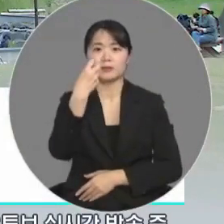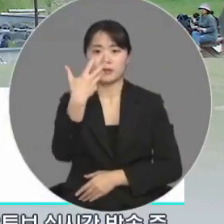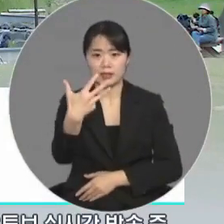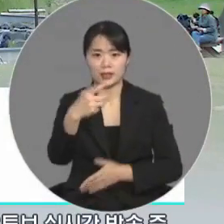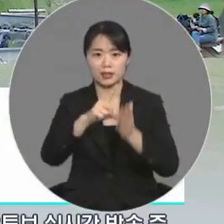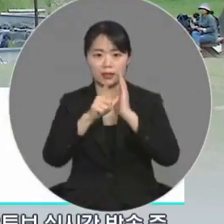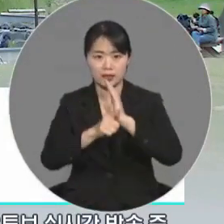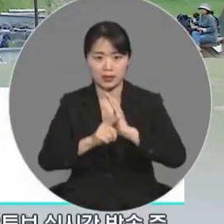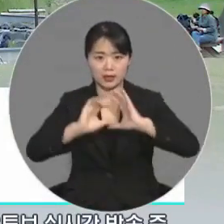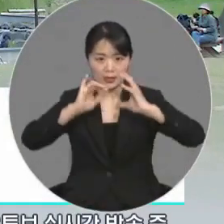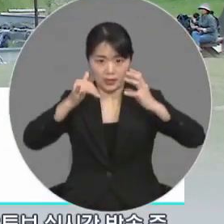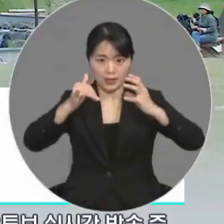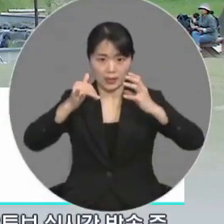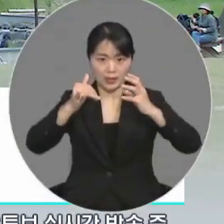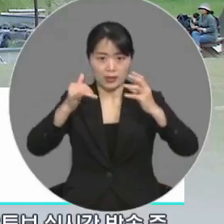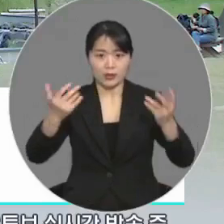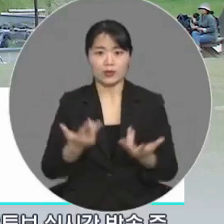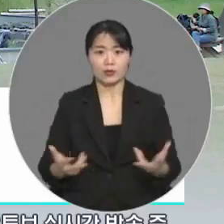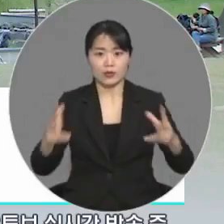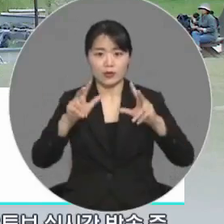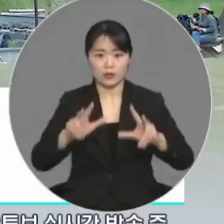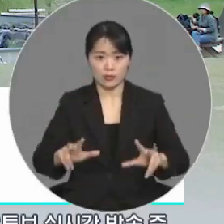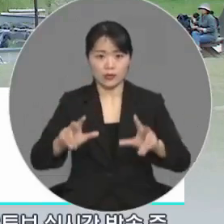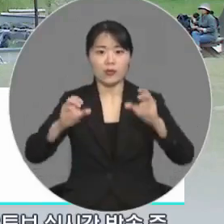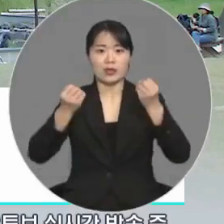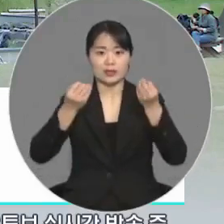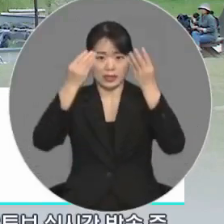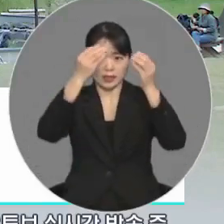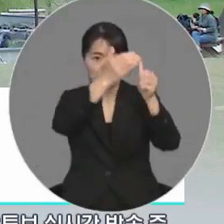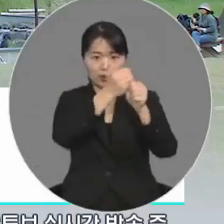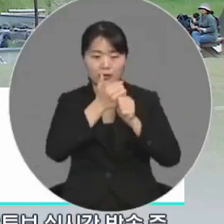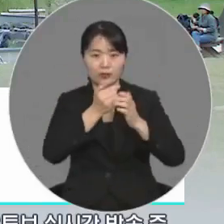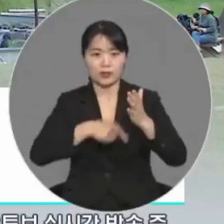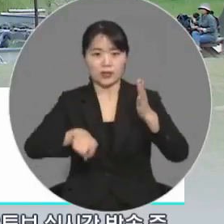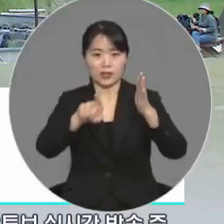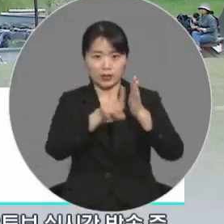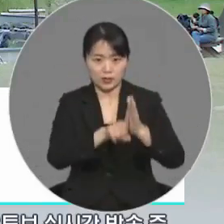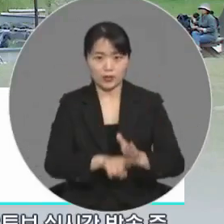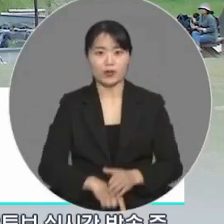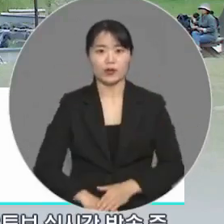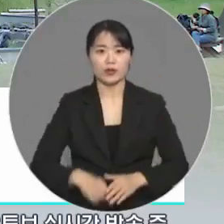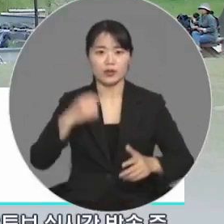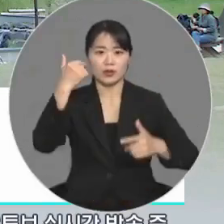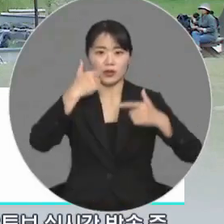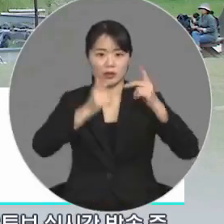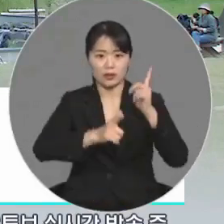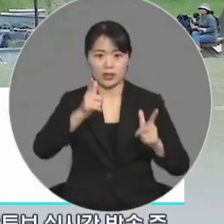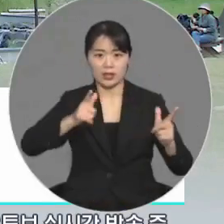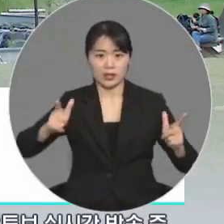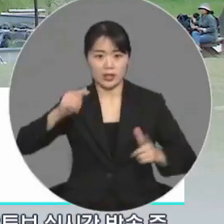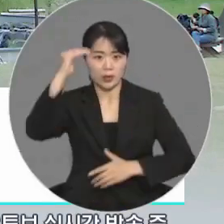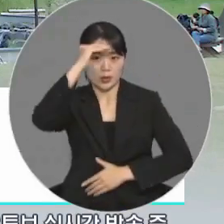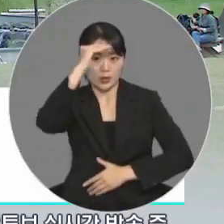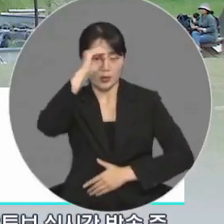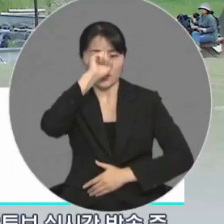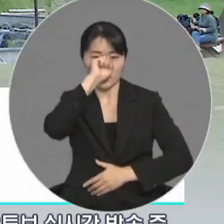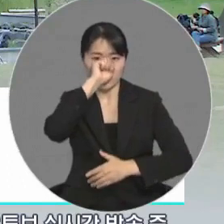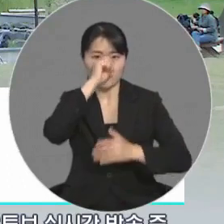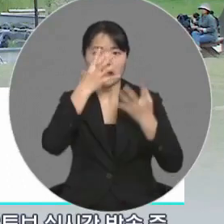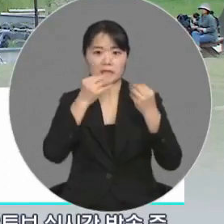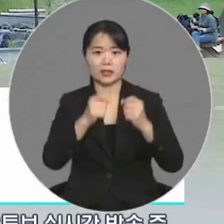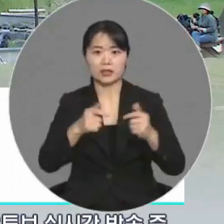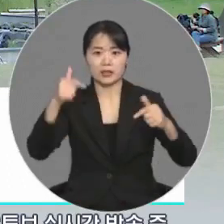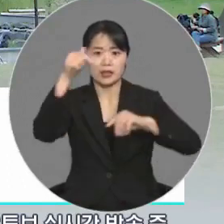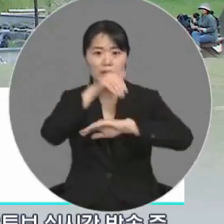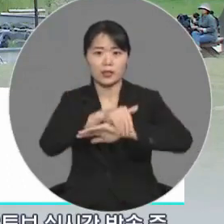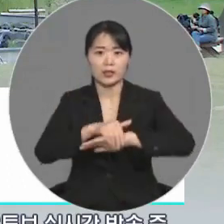박람회 개최를 위해 정원 규모를 늘리고 수상 오페라 하우스 등 굵직한 볼거리 확충에 나서고 있습니다. 전병주